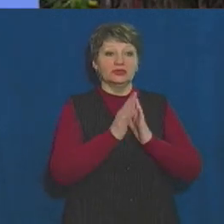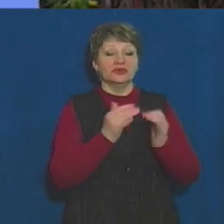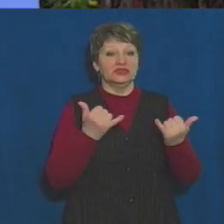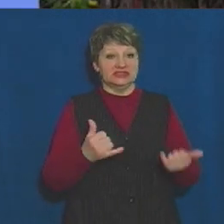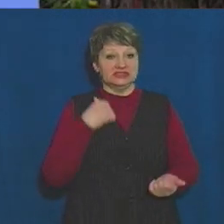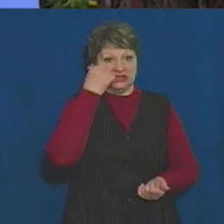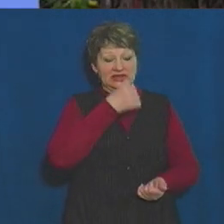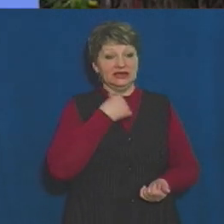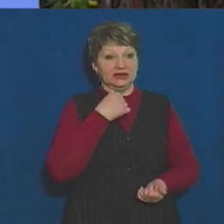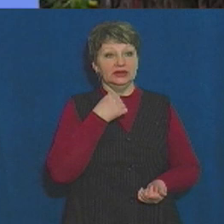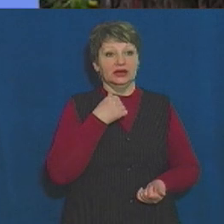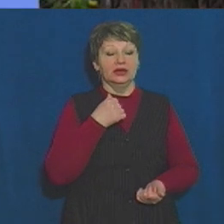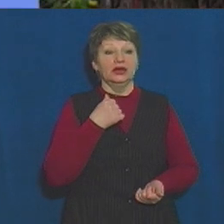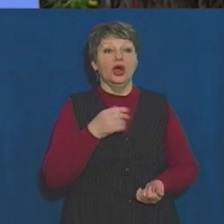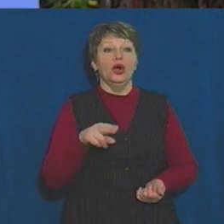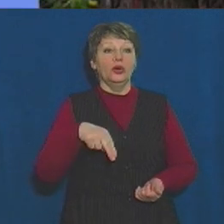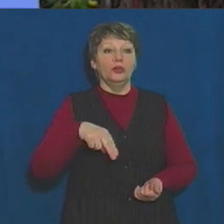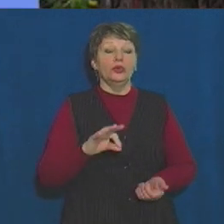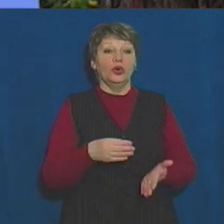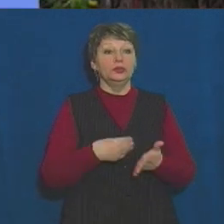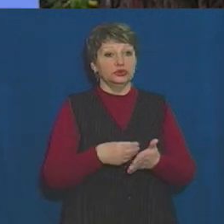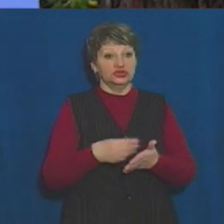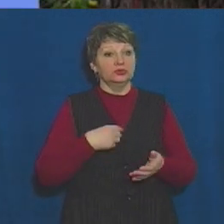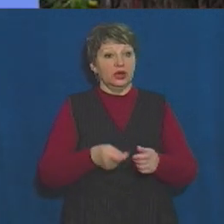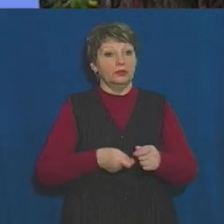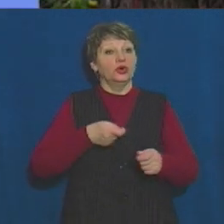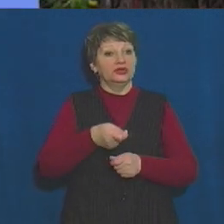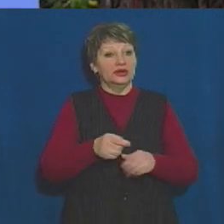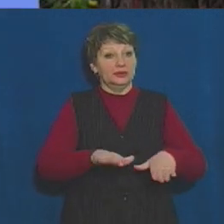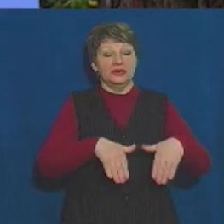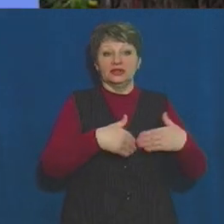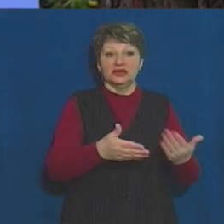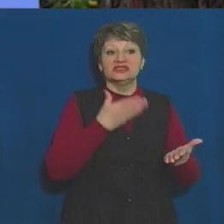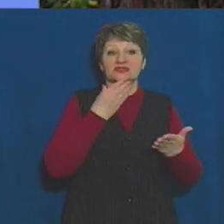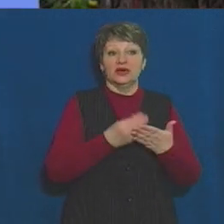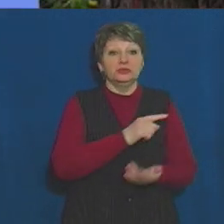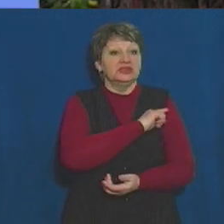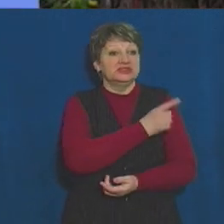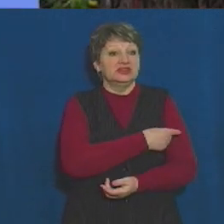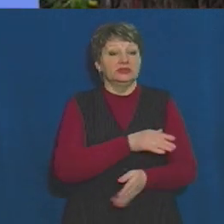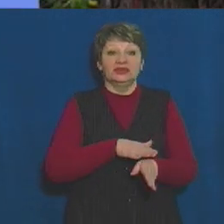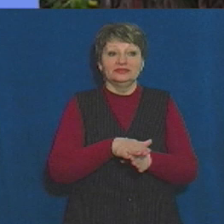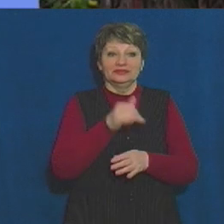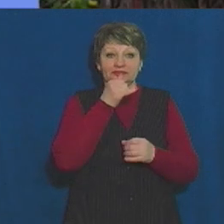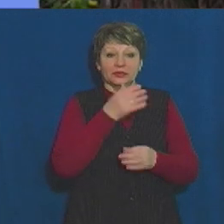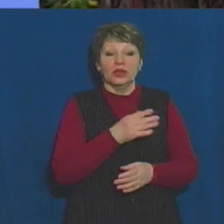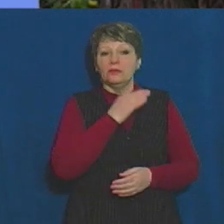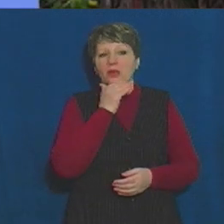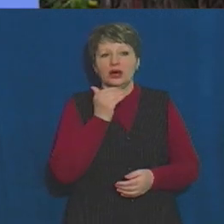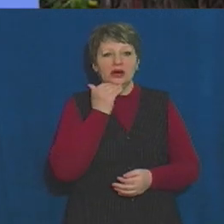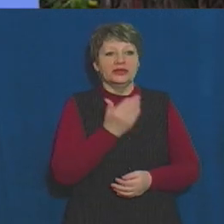там до бюджету подали пропозиції, бо вони своїми силами не справляються. Дуже велика кількість дерев.